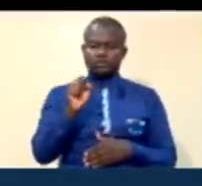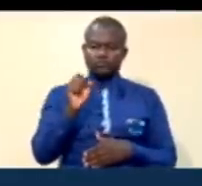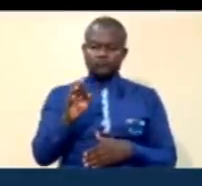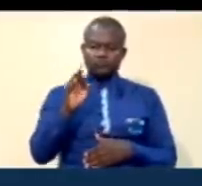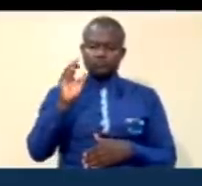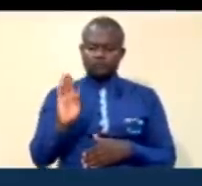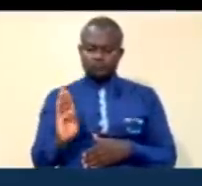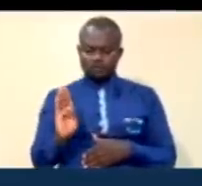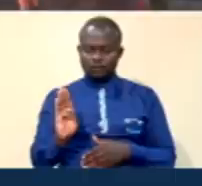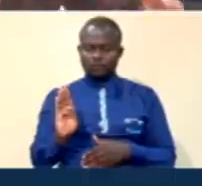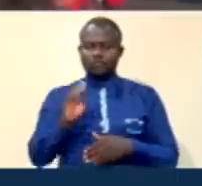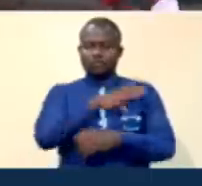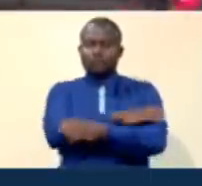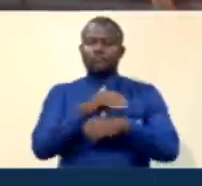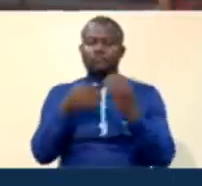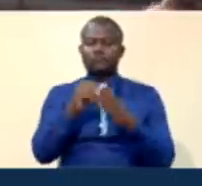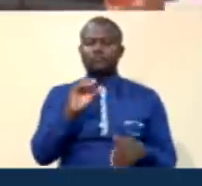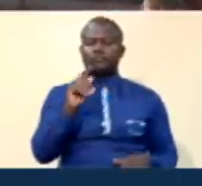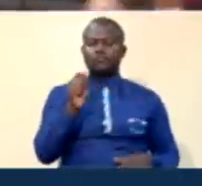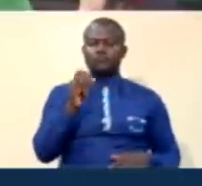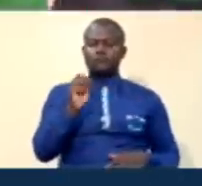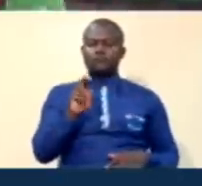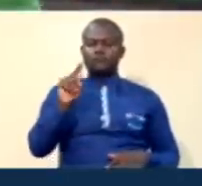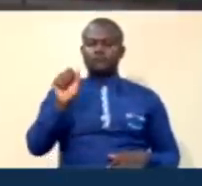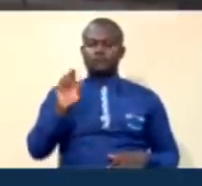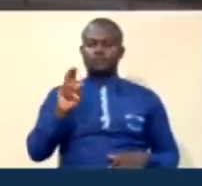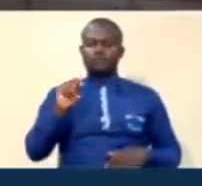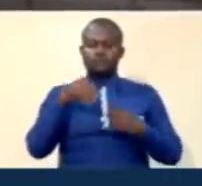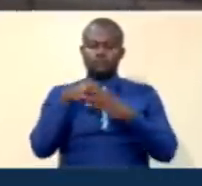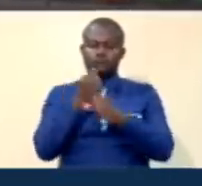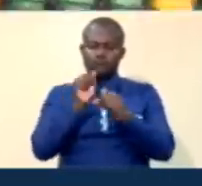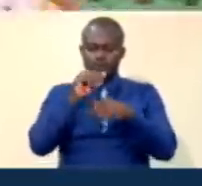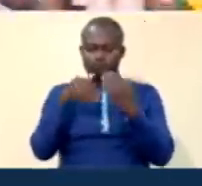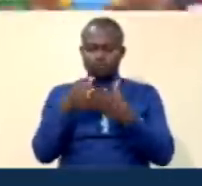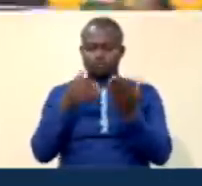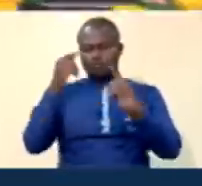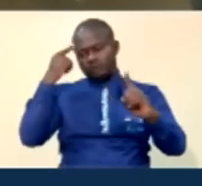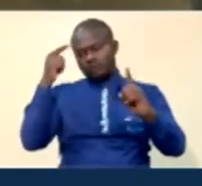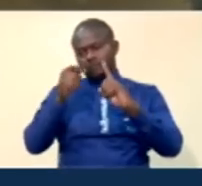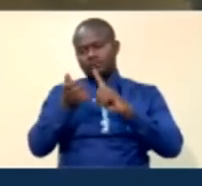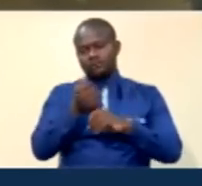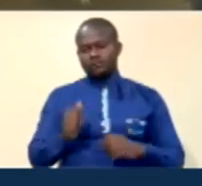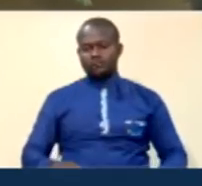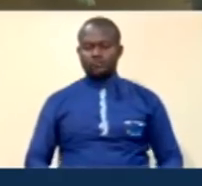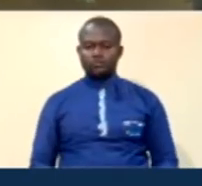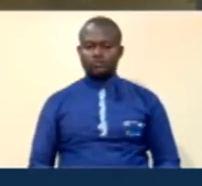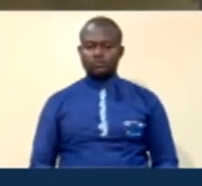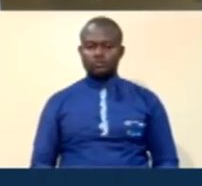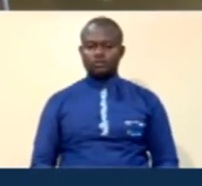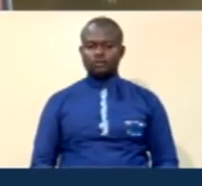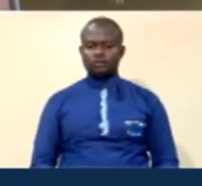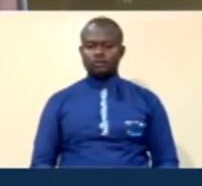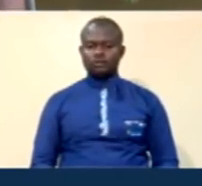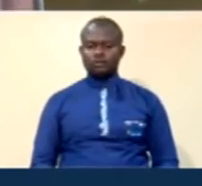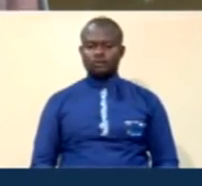muri Mozambique. Kapiteni w'ikipe Kamika Bank avuga ko biteguye kuzakora ibishoboka byose iyi ntego ikagerwaho. L'objectif c'est